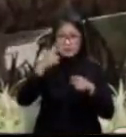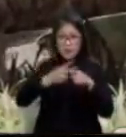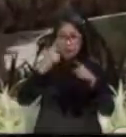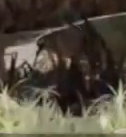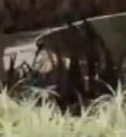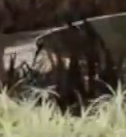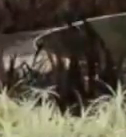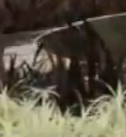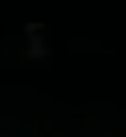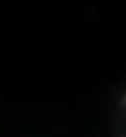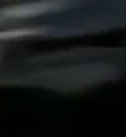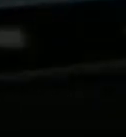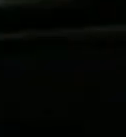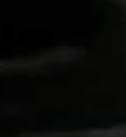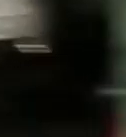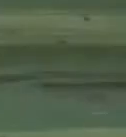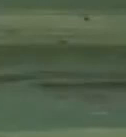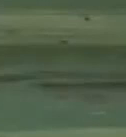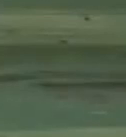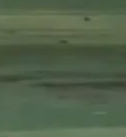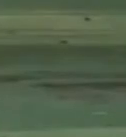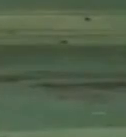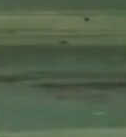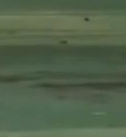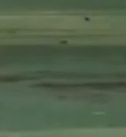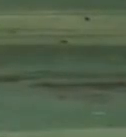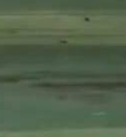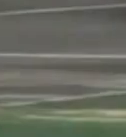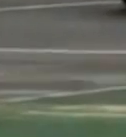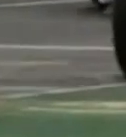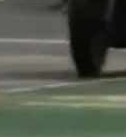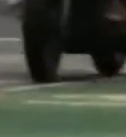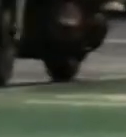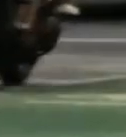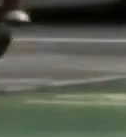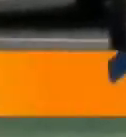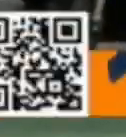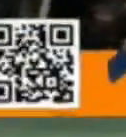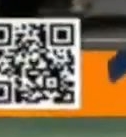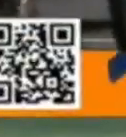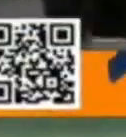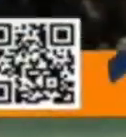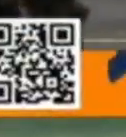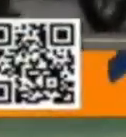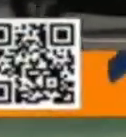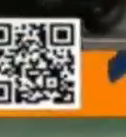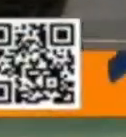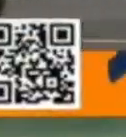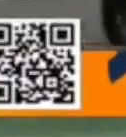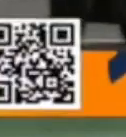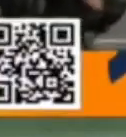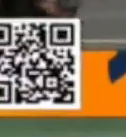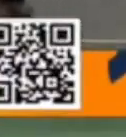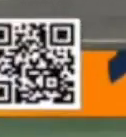kepada peraturan gubernur, yakni diberlakukan dari hari Senin hingga hari Jumat. Dan pada sesi pagi, ini pada sesi yang pertama diberlakukan dari